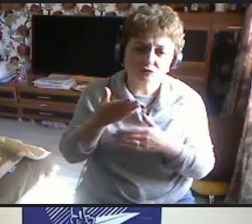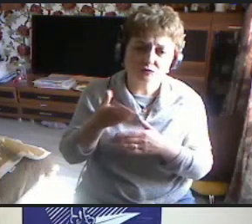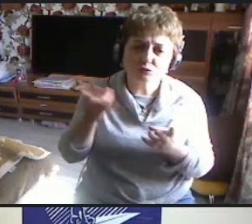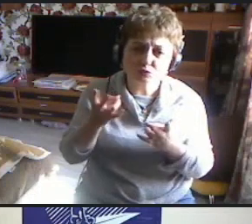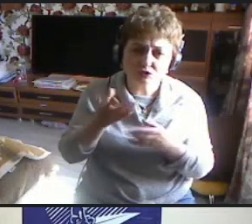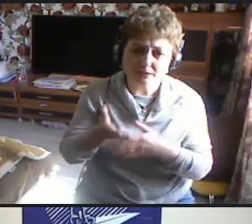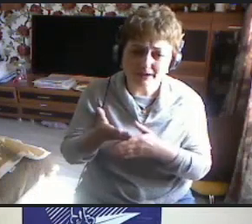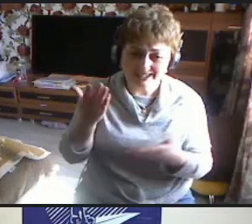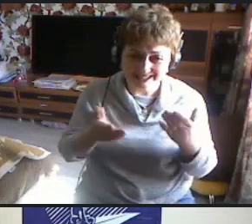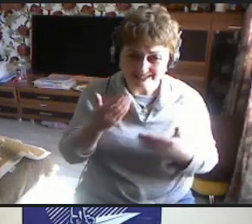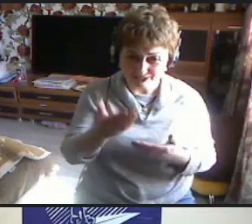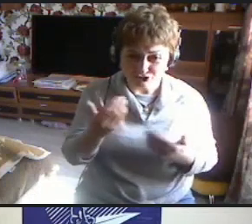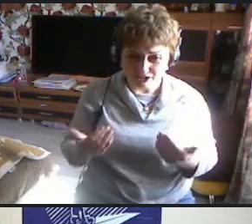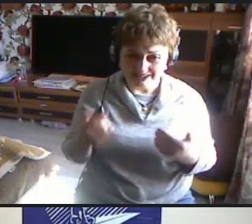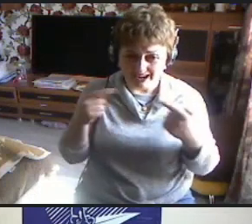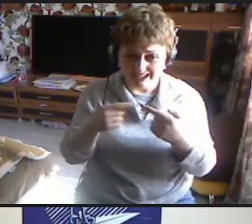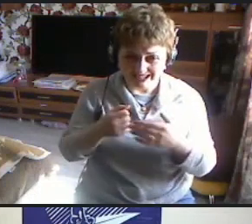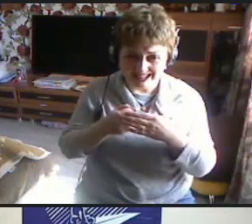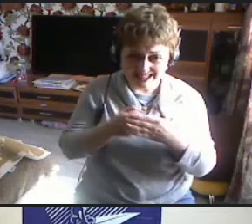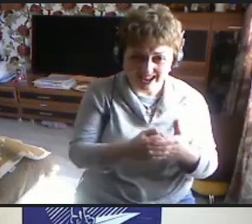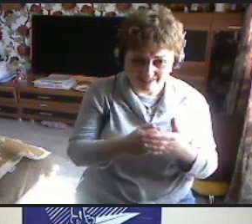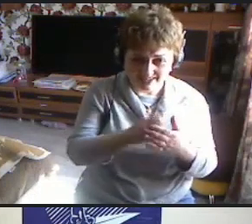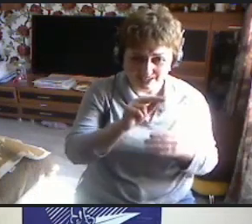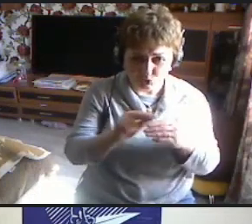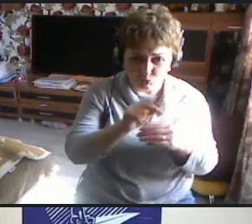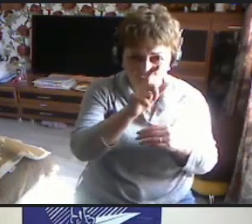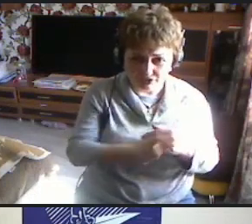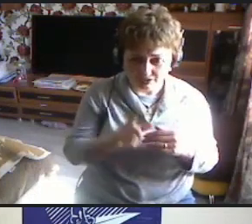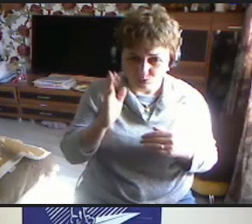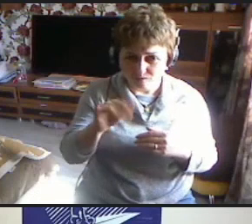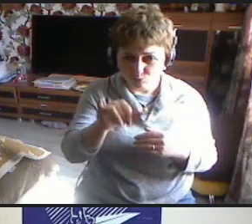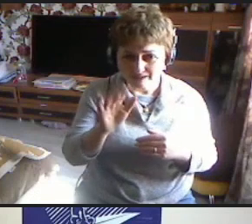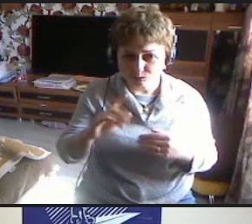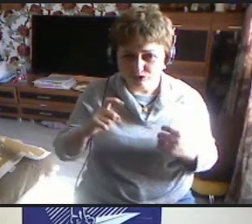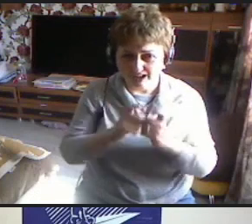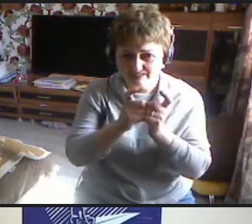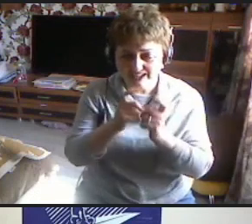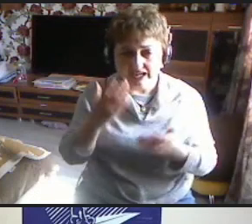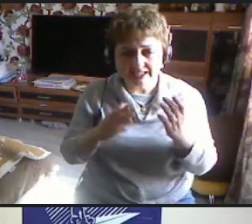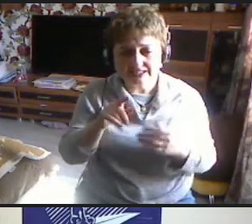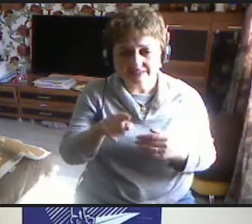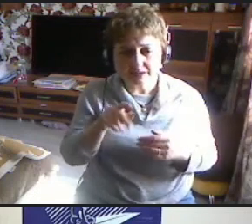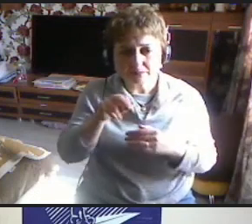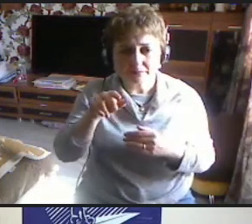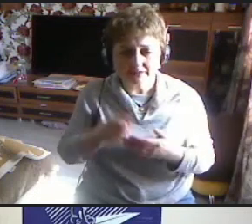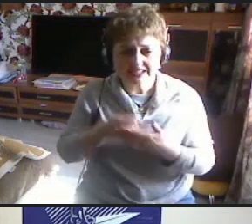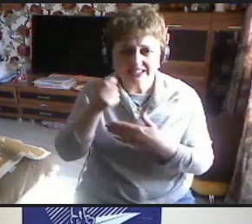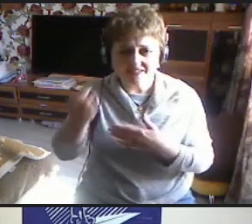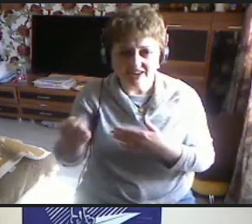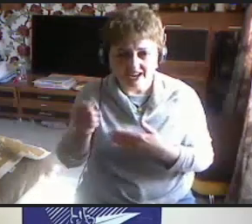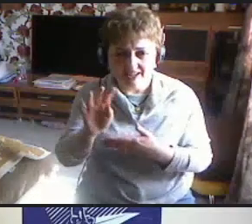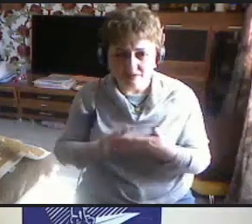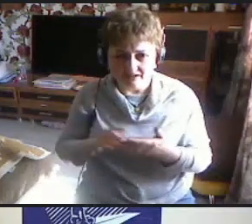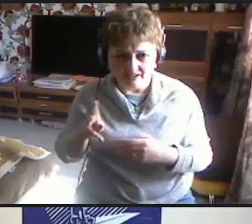вот конкретно давить учителя, у вас как бы войдет дело в конфликт. Если вы пойдете к заявлениям к директору